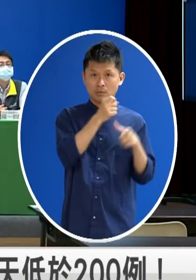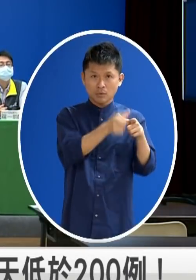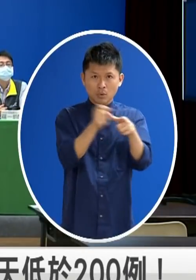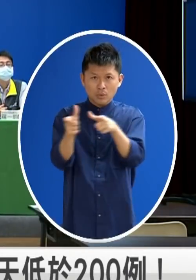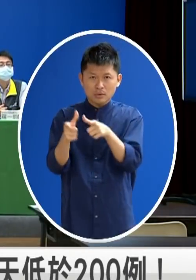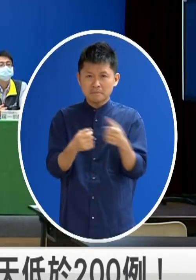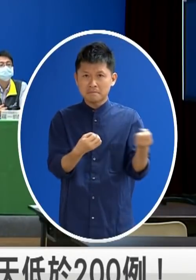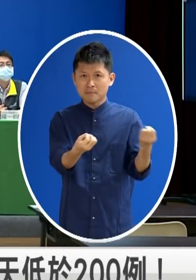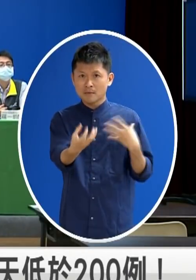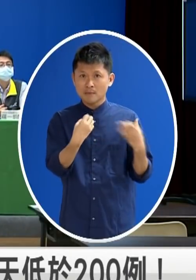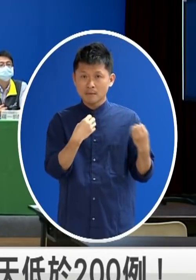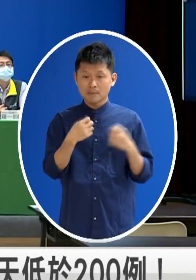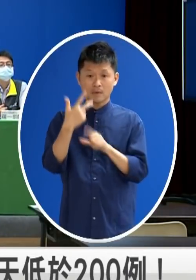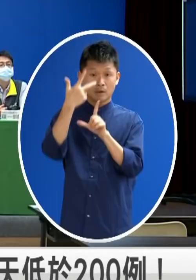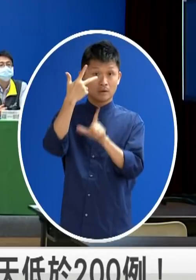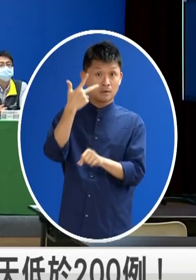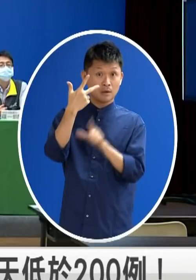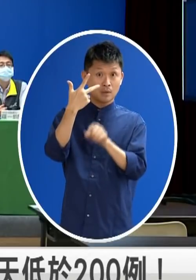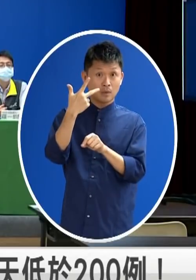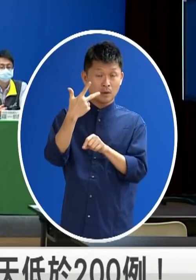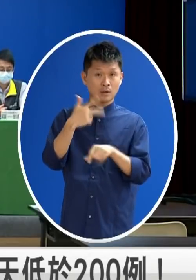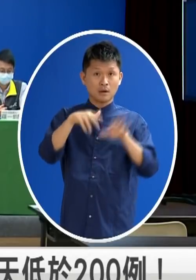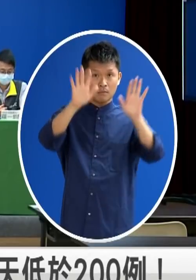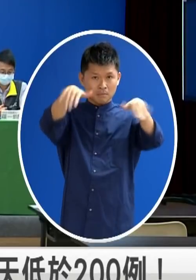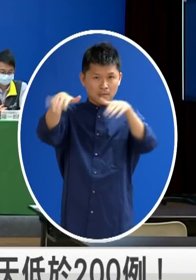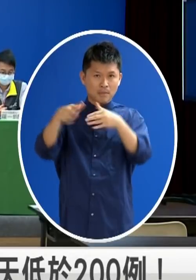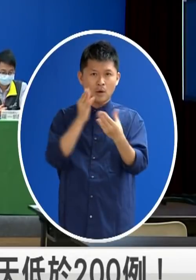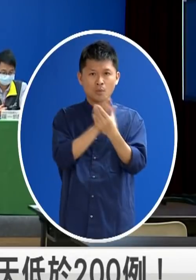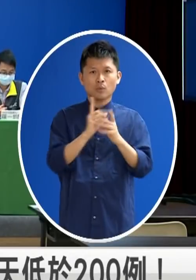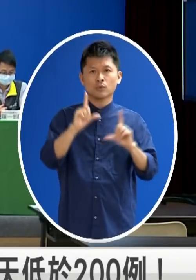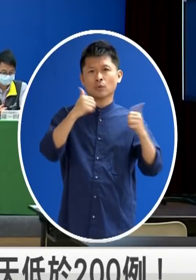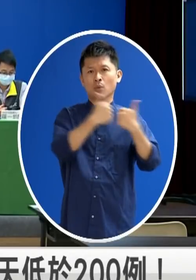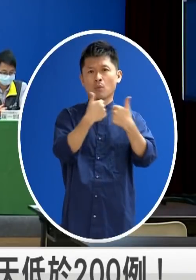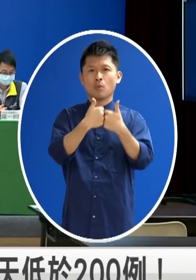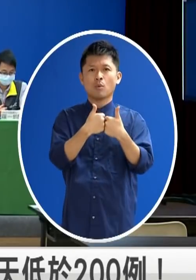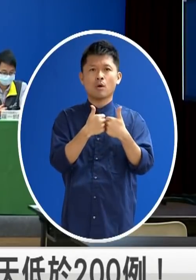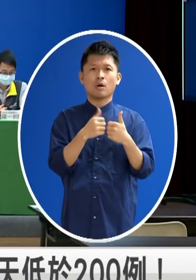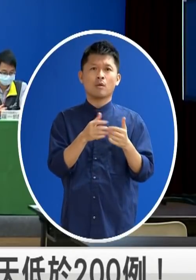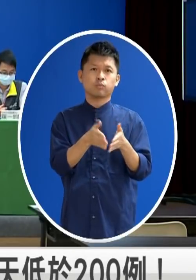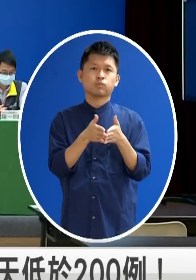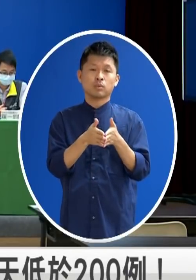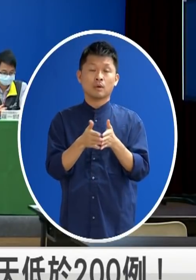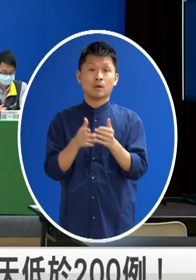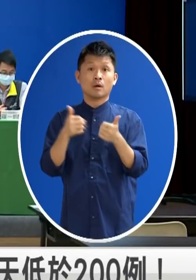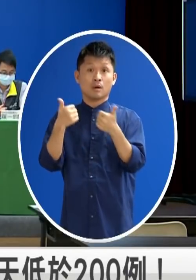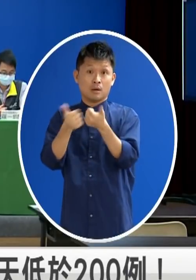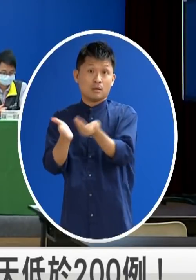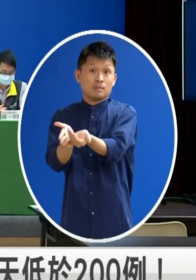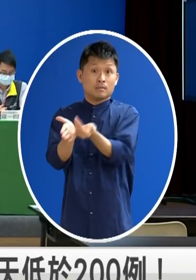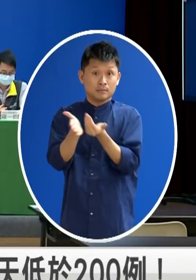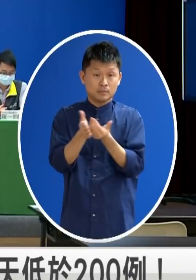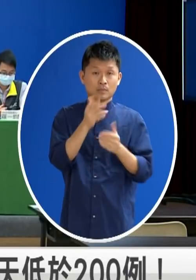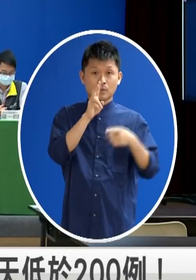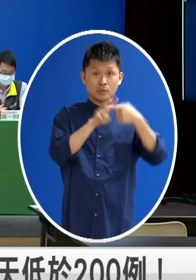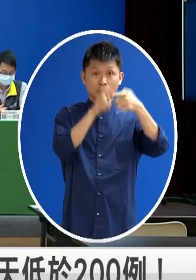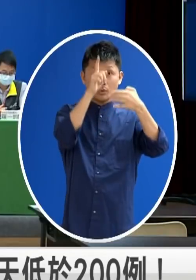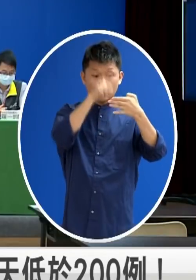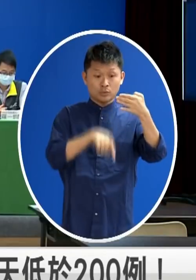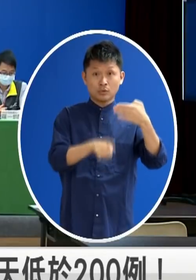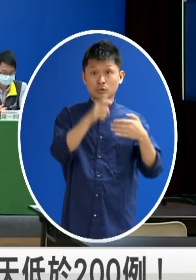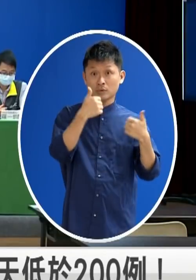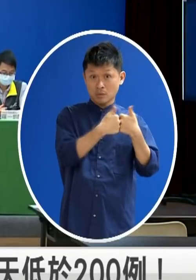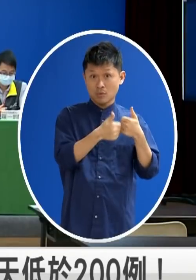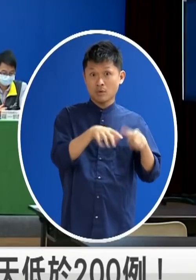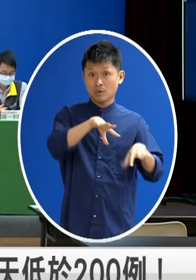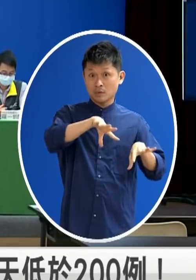业反映说七月要陆续召开股东会，但是在股东会之前会先召开董事会，想请问指挥